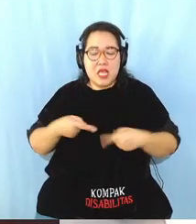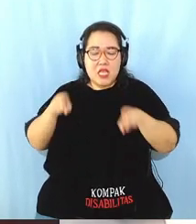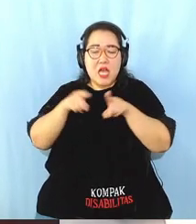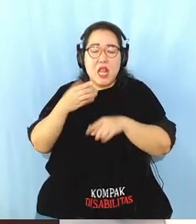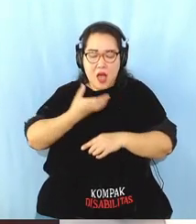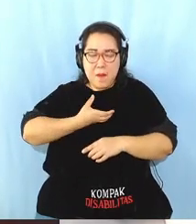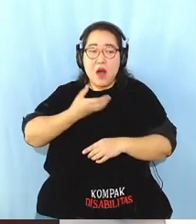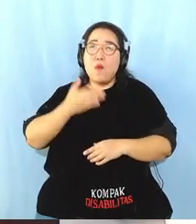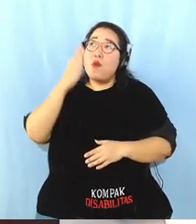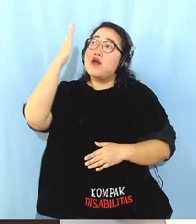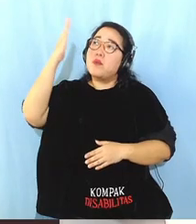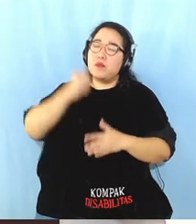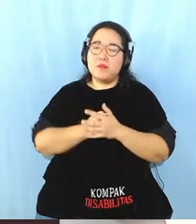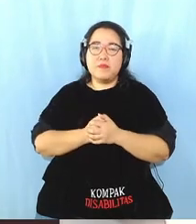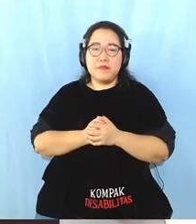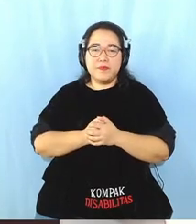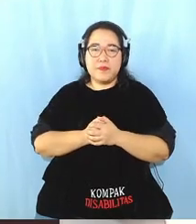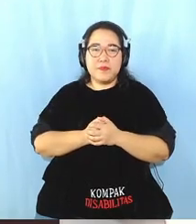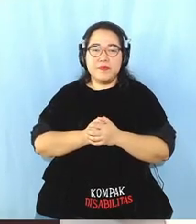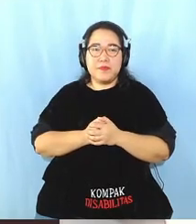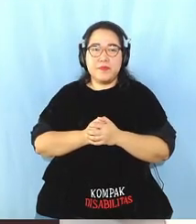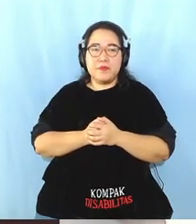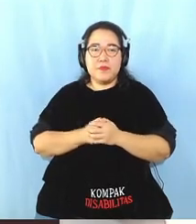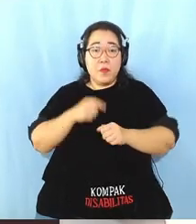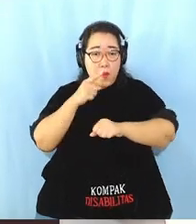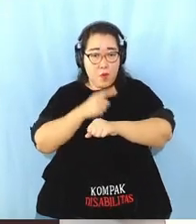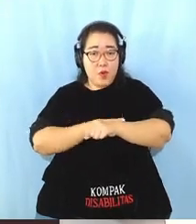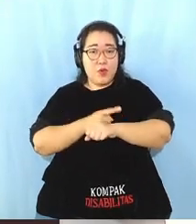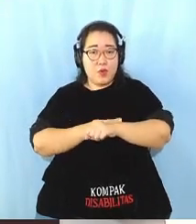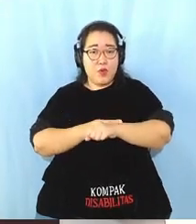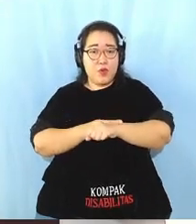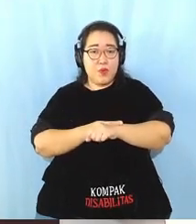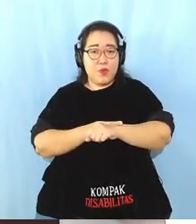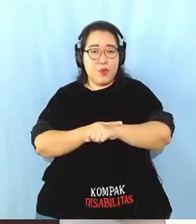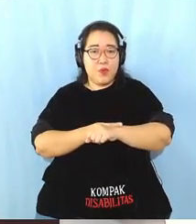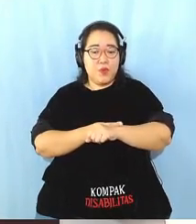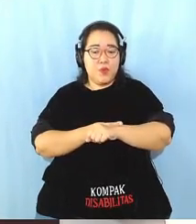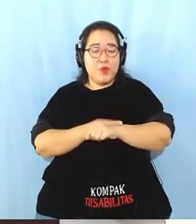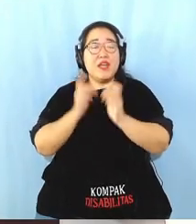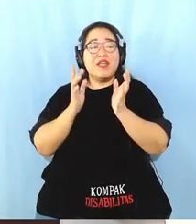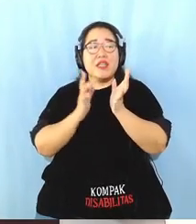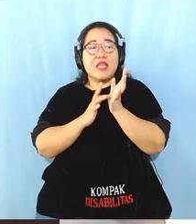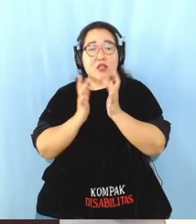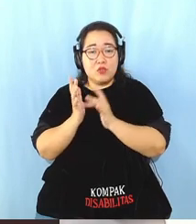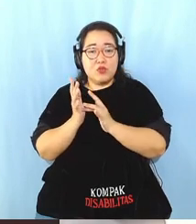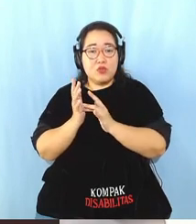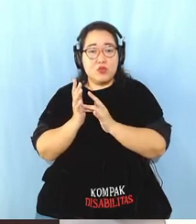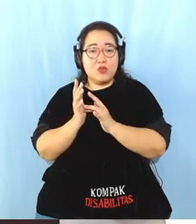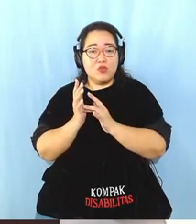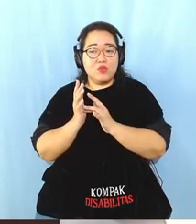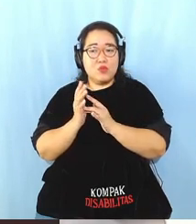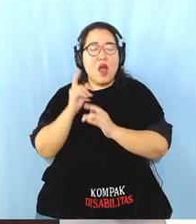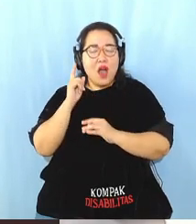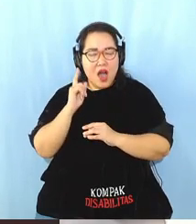Poin saya ialah saudara-saudari, pada saat Yesus berada dalam titik nadir, dalam